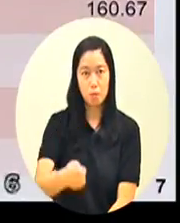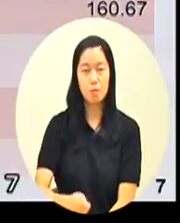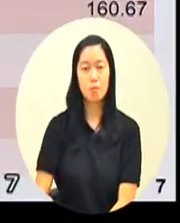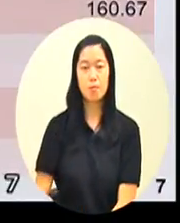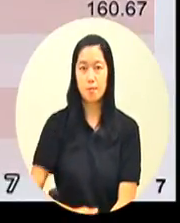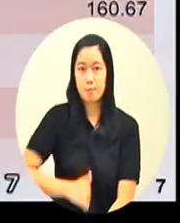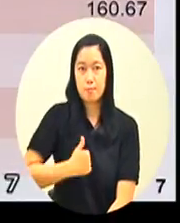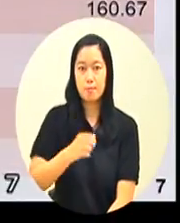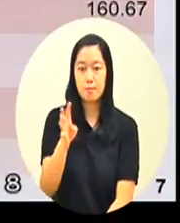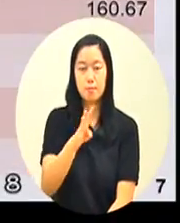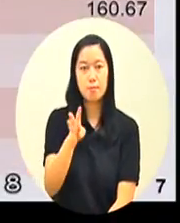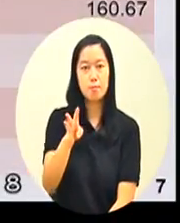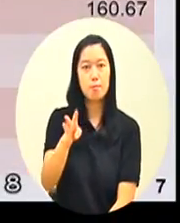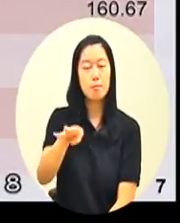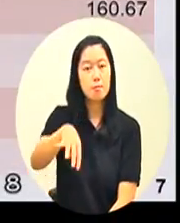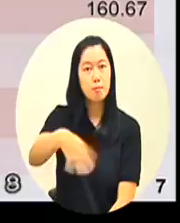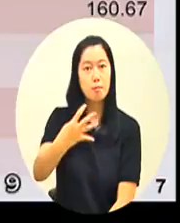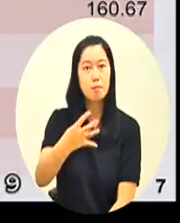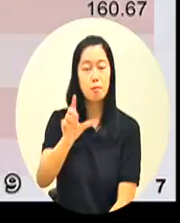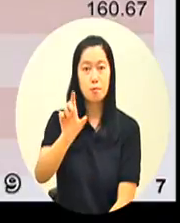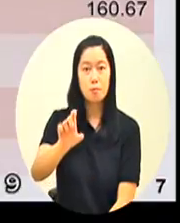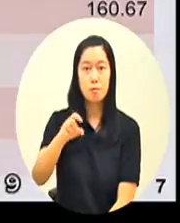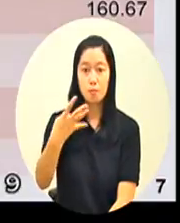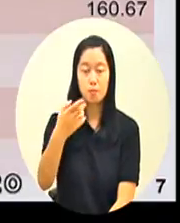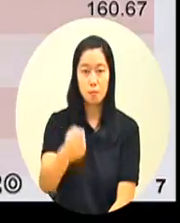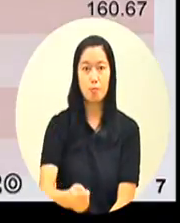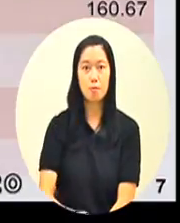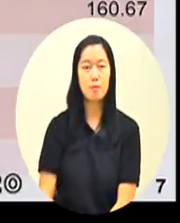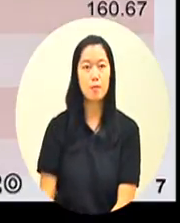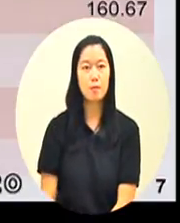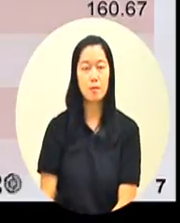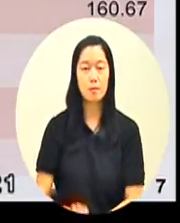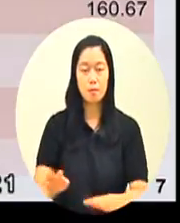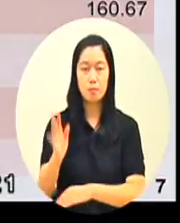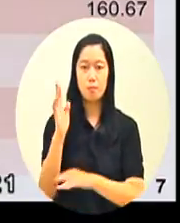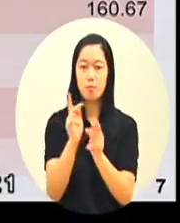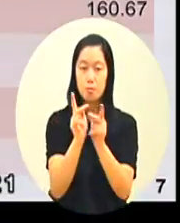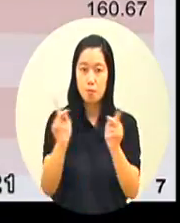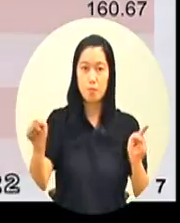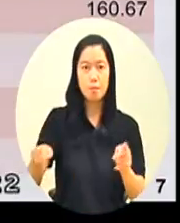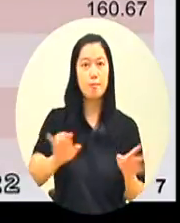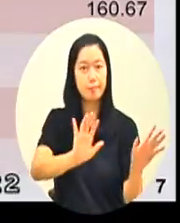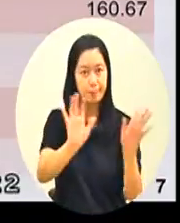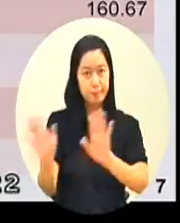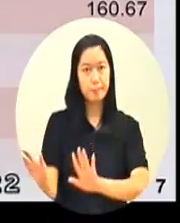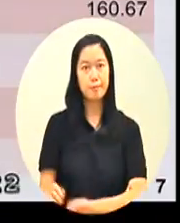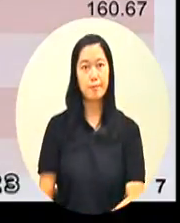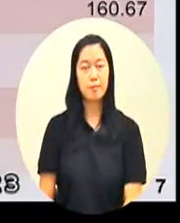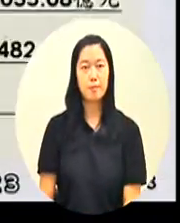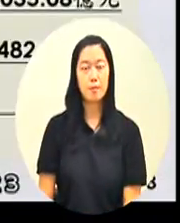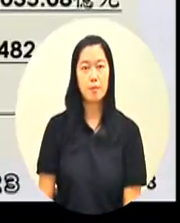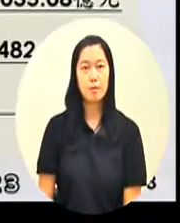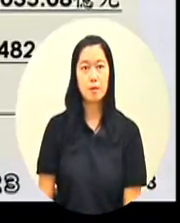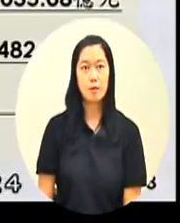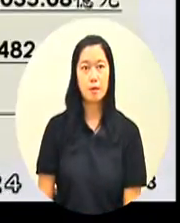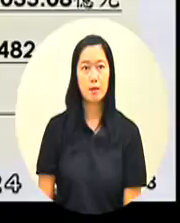数464亿。那整个我们举借债务的情况是这样啊。